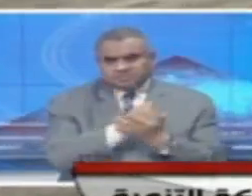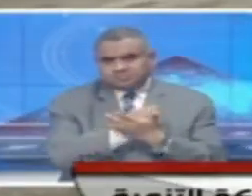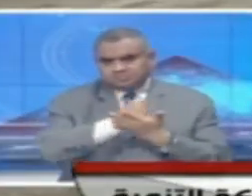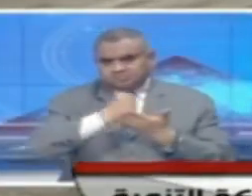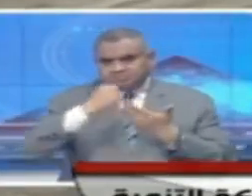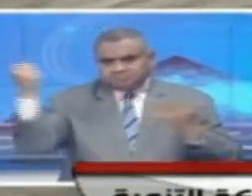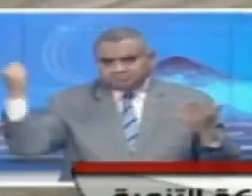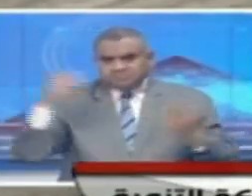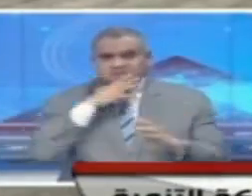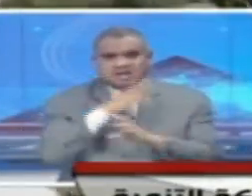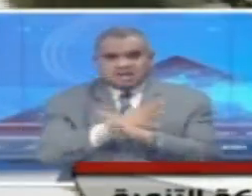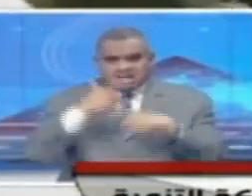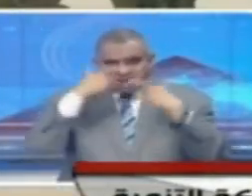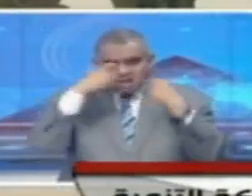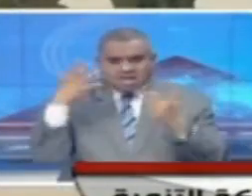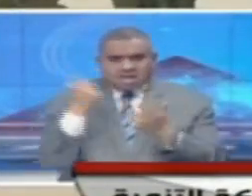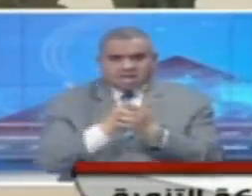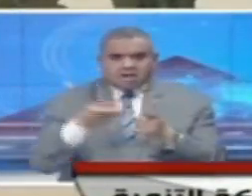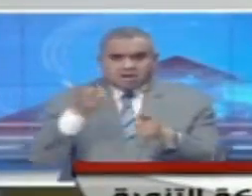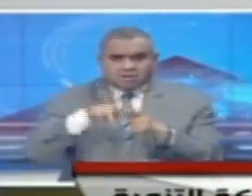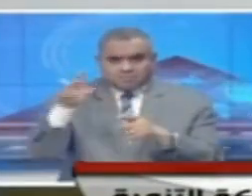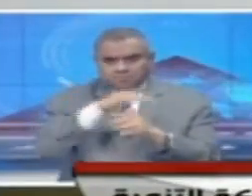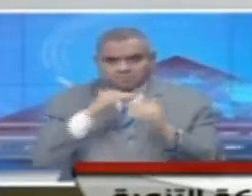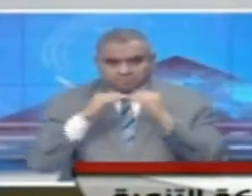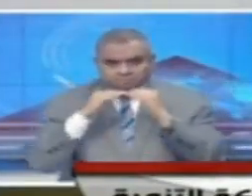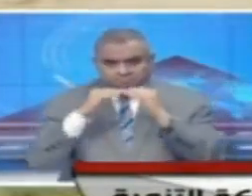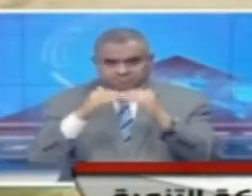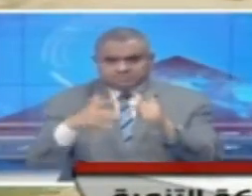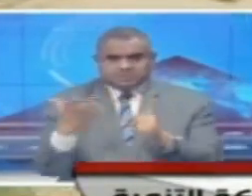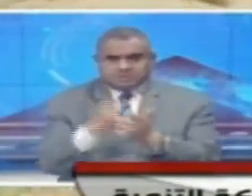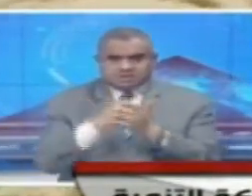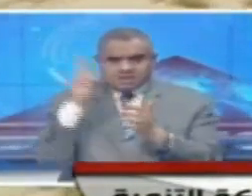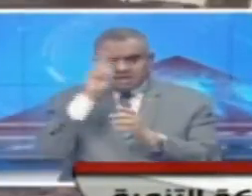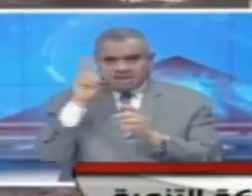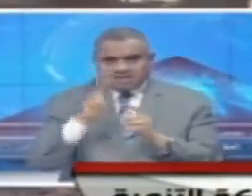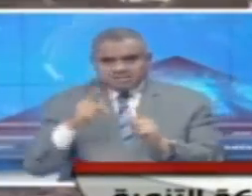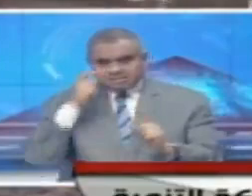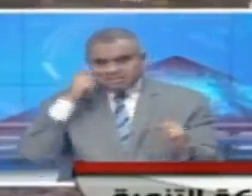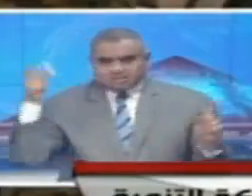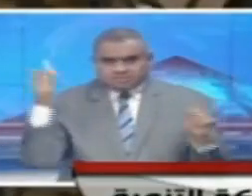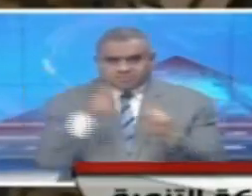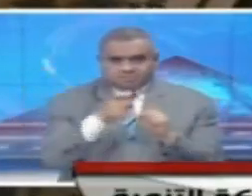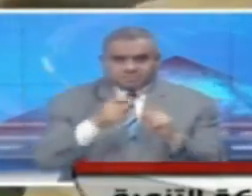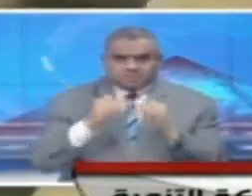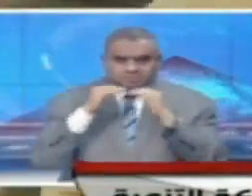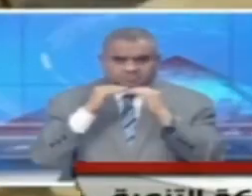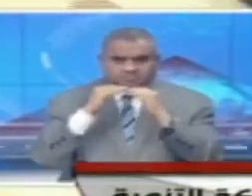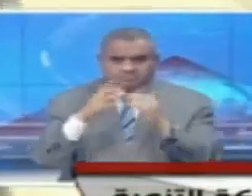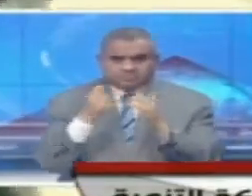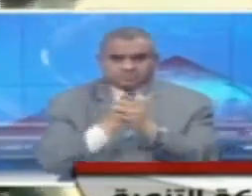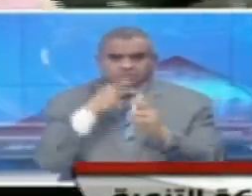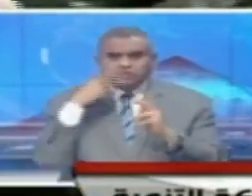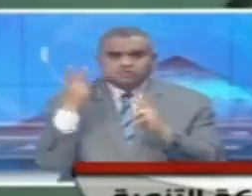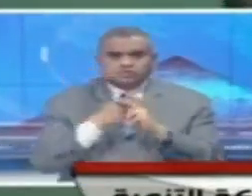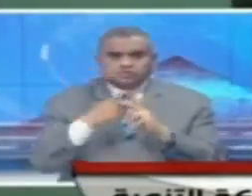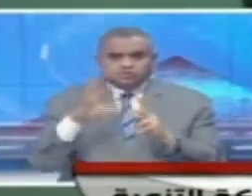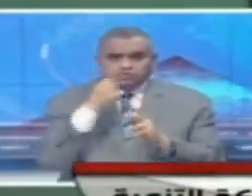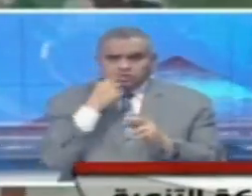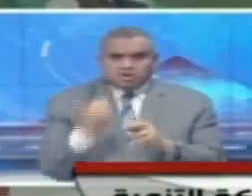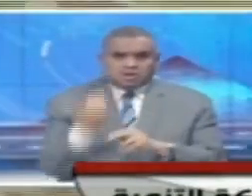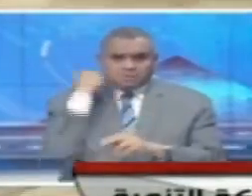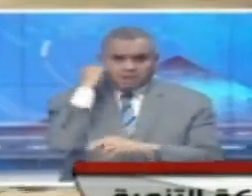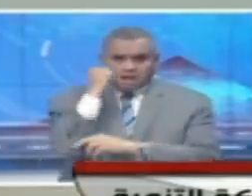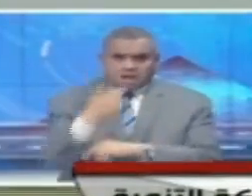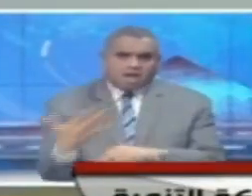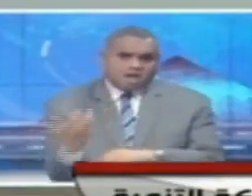التطرف وأرست الأمن والأمان لأبناء سيناء وأعادت الاستقرار إلى هذا الجزء الغالي من